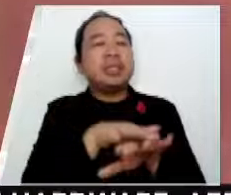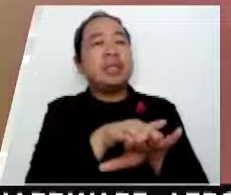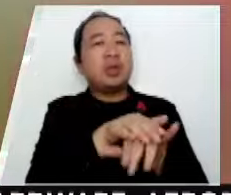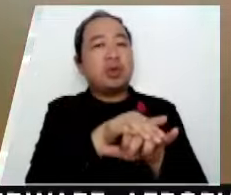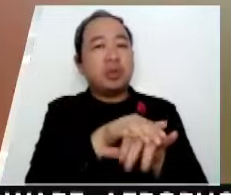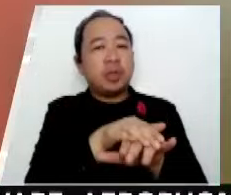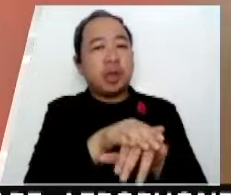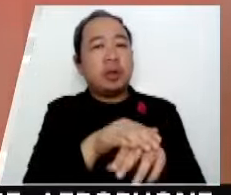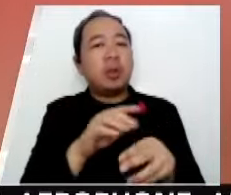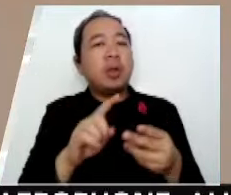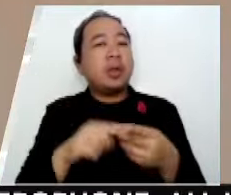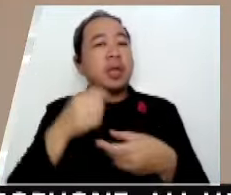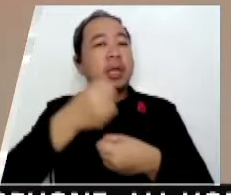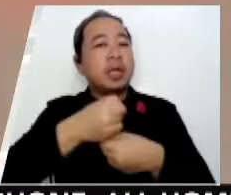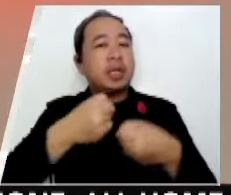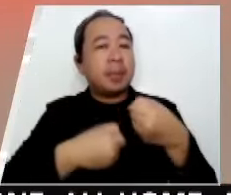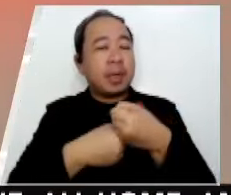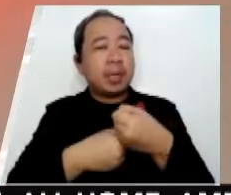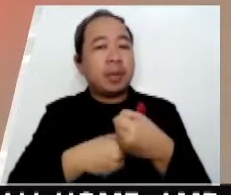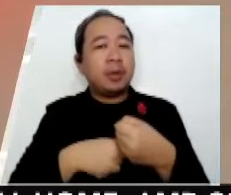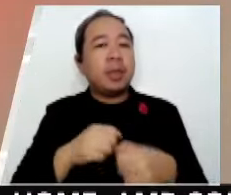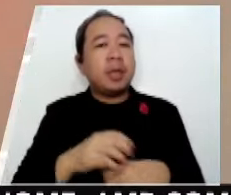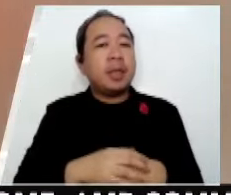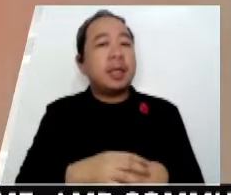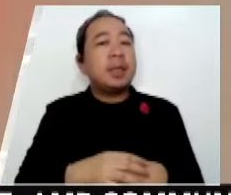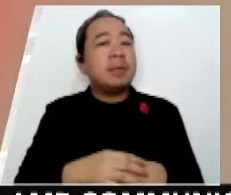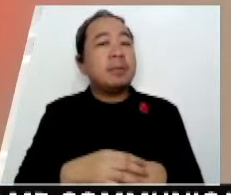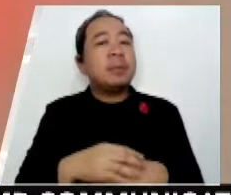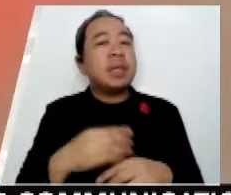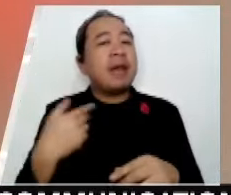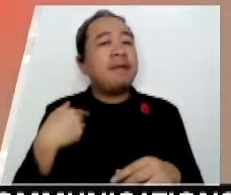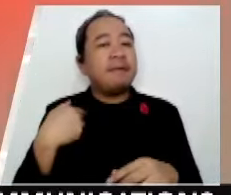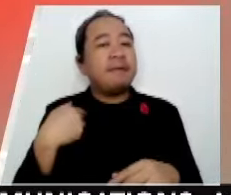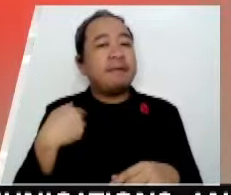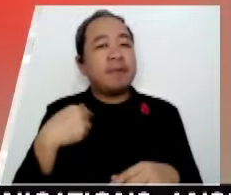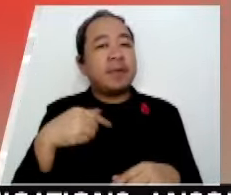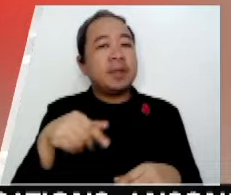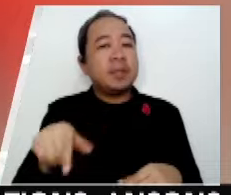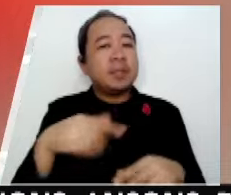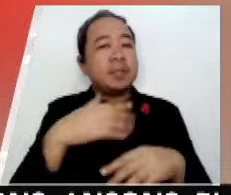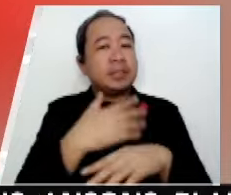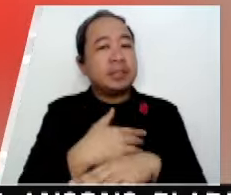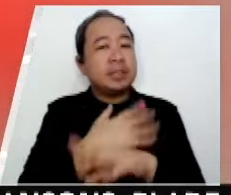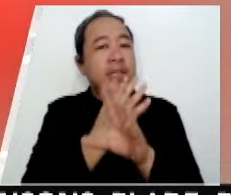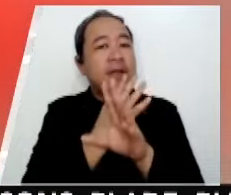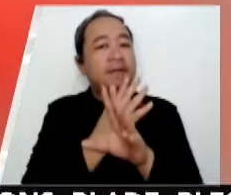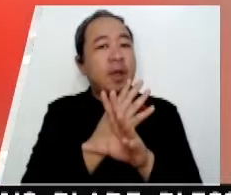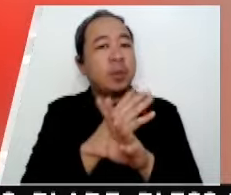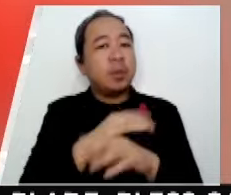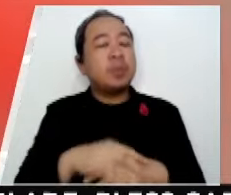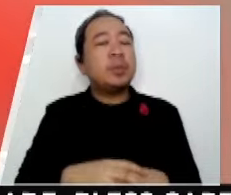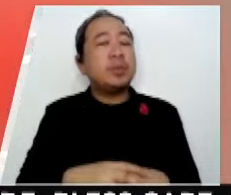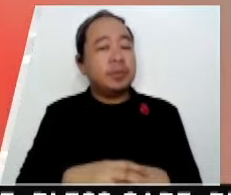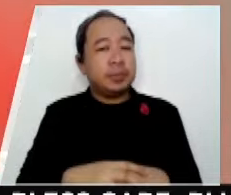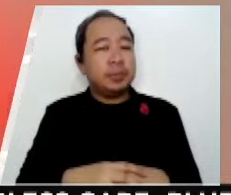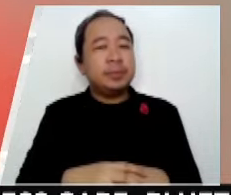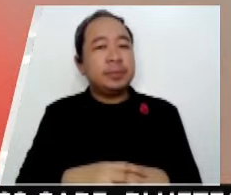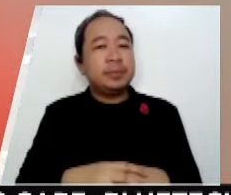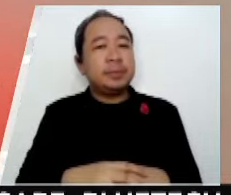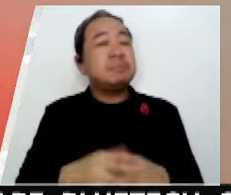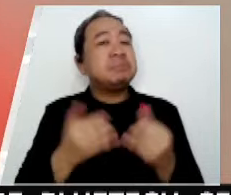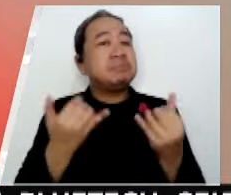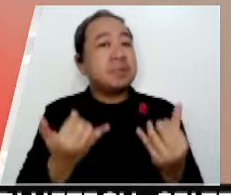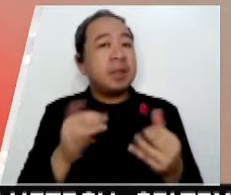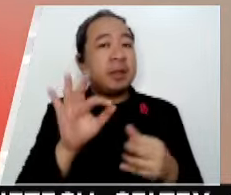Cotabato, Pikit, Cotabato at Barangay Butuan, Jose Abad Santos sa Davao Occidental. Sa ngayon, nasa 96